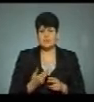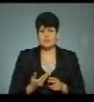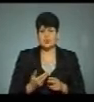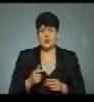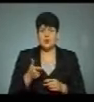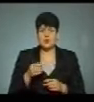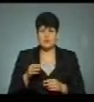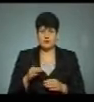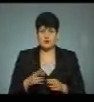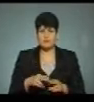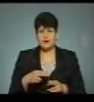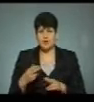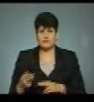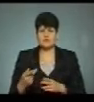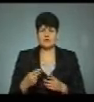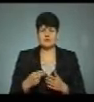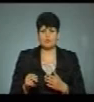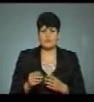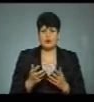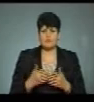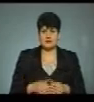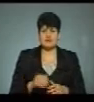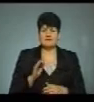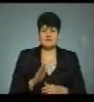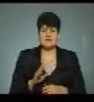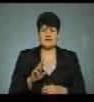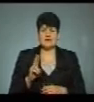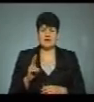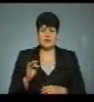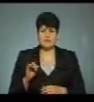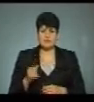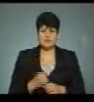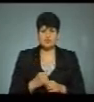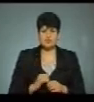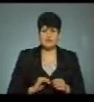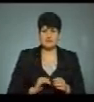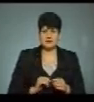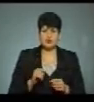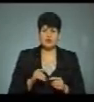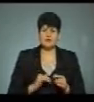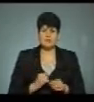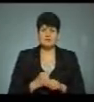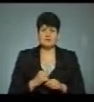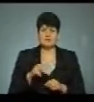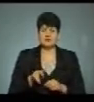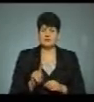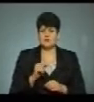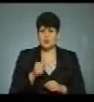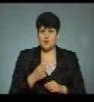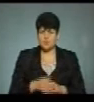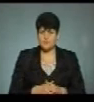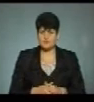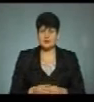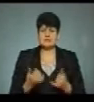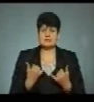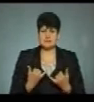для закупівлі того обладнання. Василь Якимович працює в агрофірмі. Каже, його фірма діє з 2001 року.